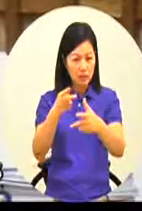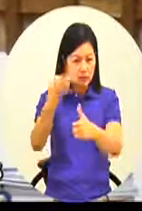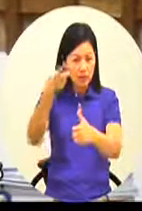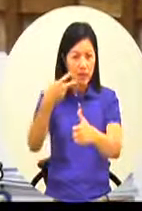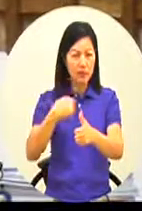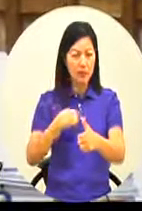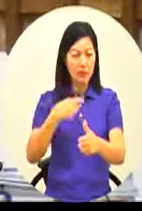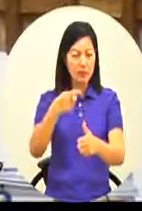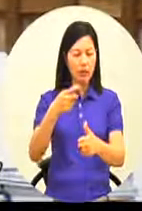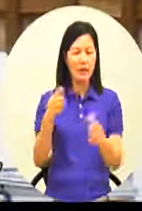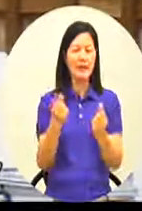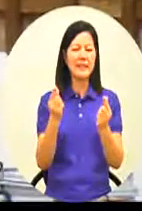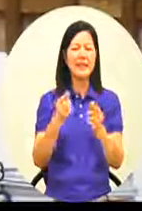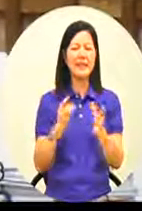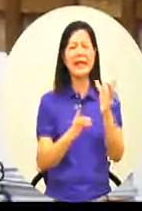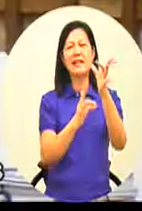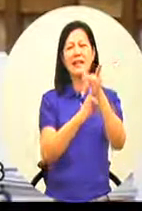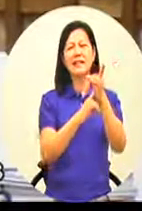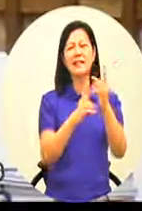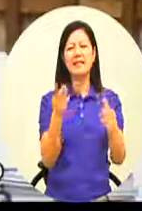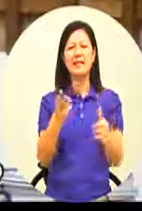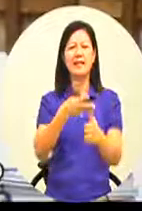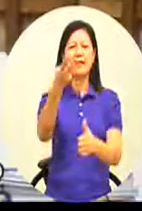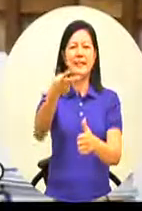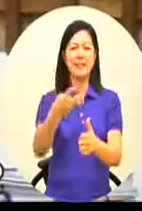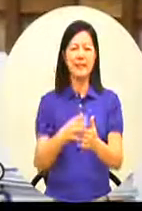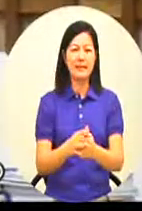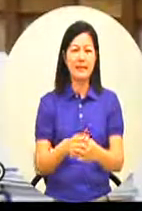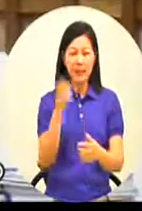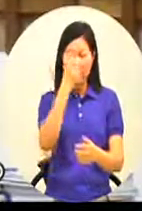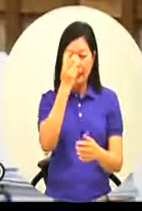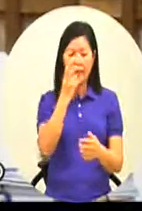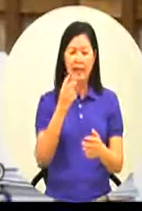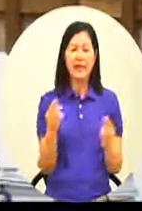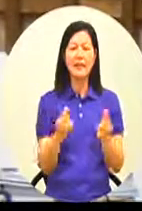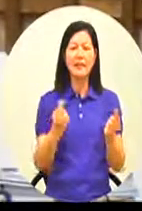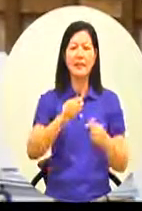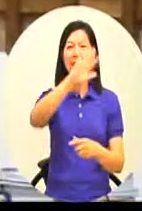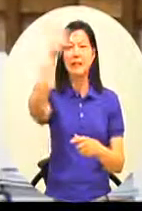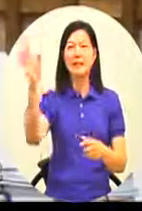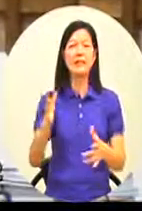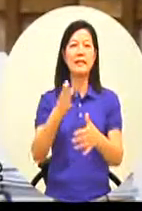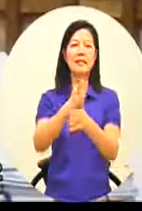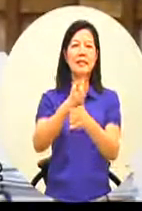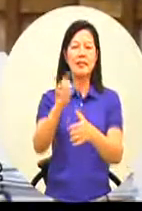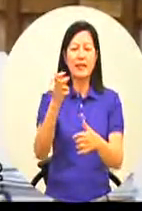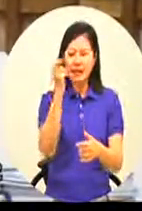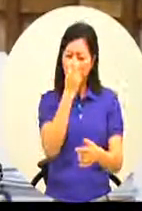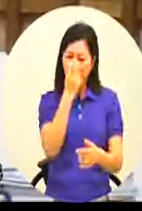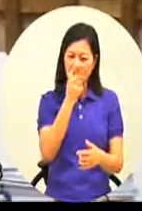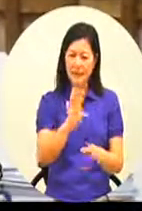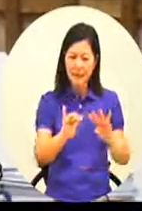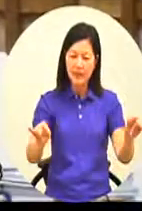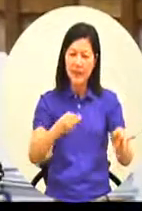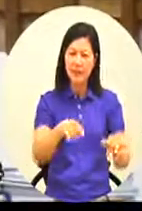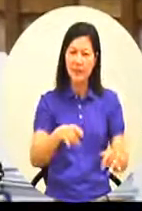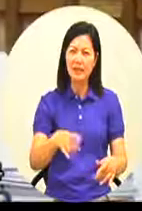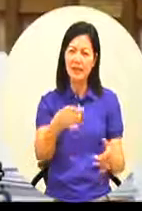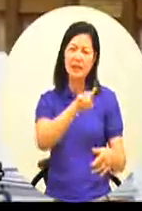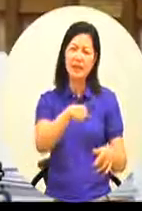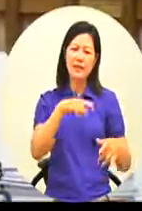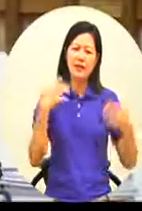啦。民政局在咧管钱的呢。所以有做天官大帝啦，你咧管地啦，你地母算地官大帝